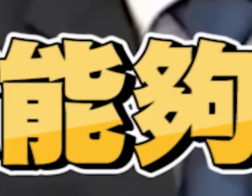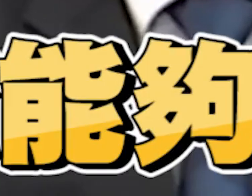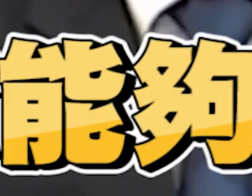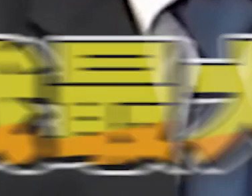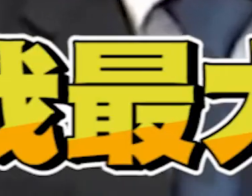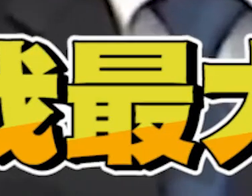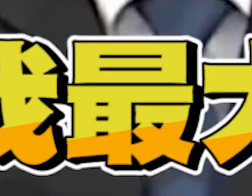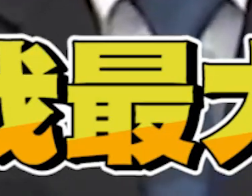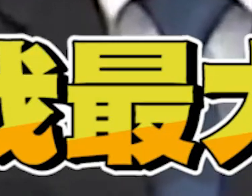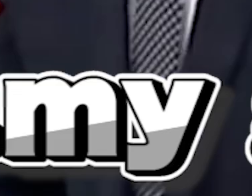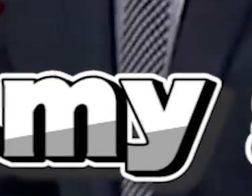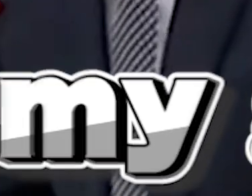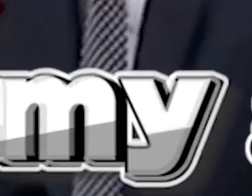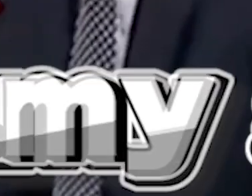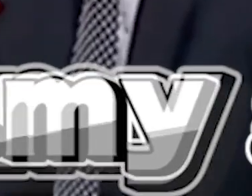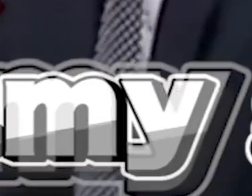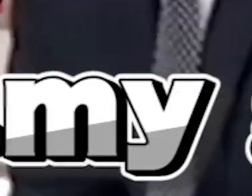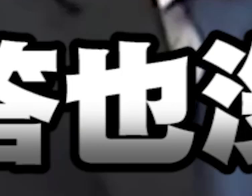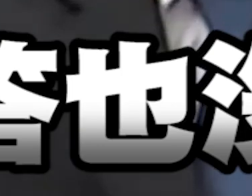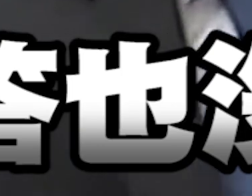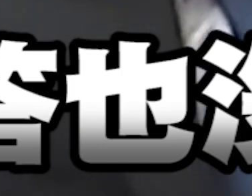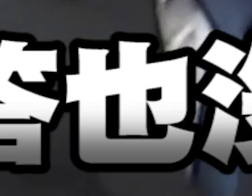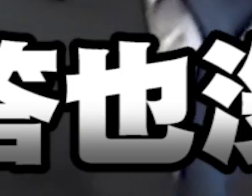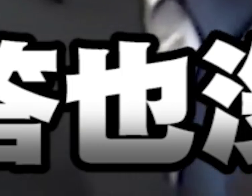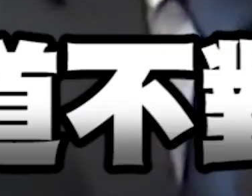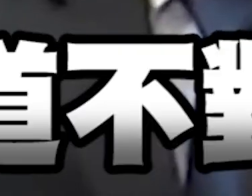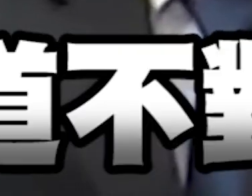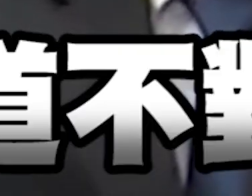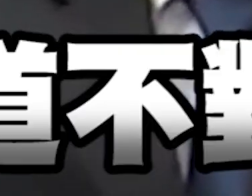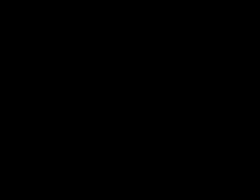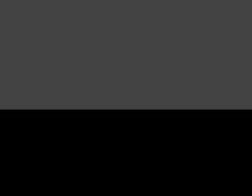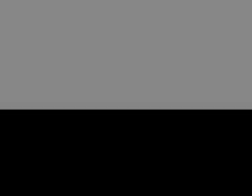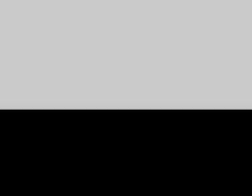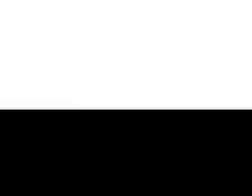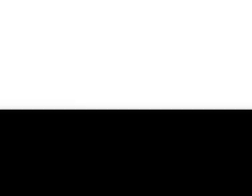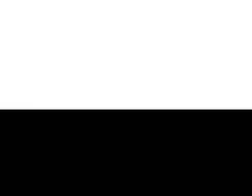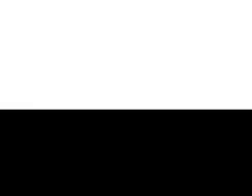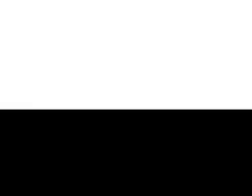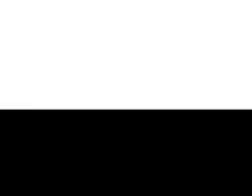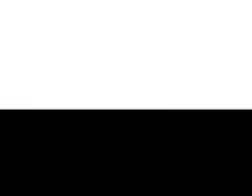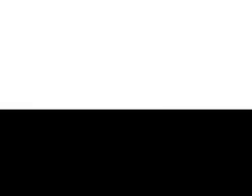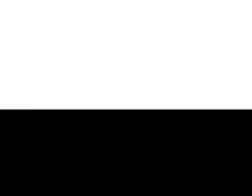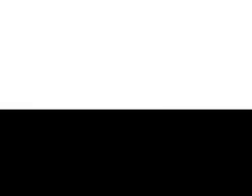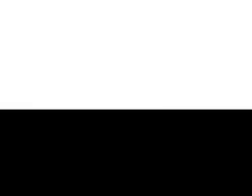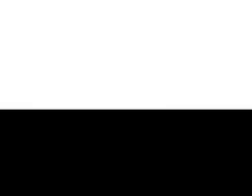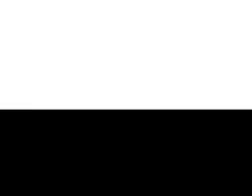域能够和平，这才是我最大的目的。 My God， 我这样打也没有错啊，难道不对吗？